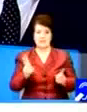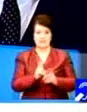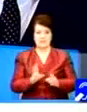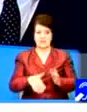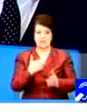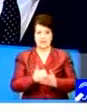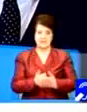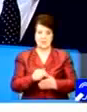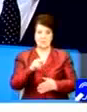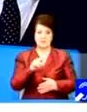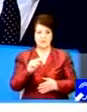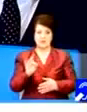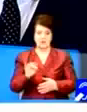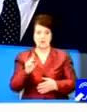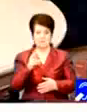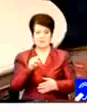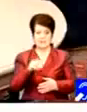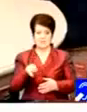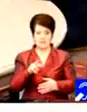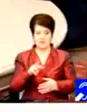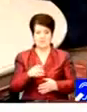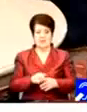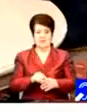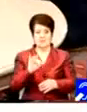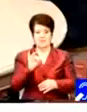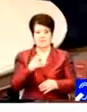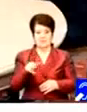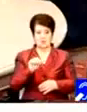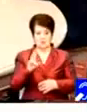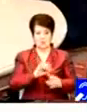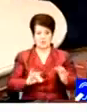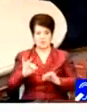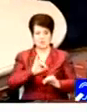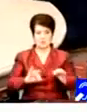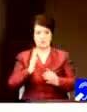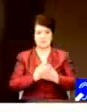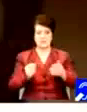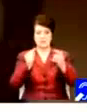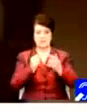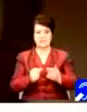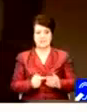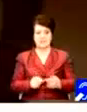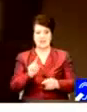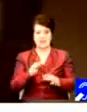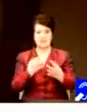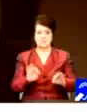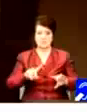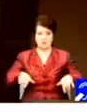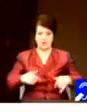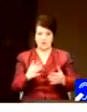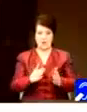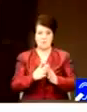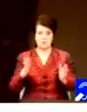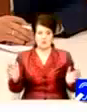liderilor PSRM și PDM cu președintele Igor Dodon. Scopul discuțiilor este identificarea unui consens care să permită crearea